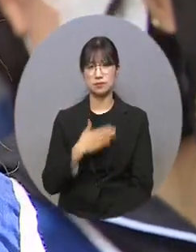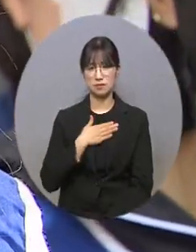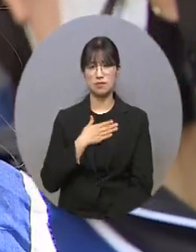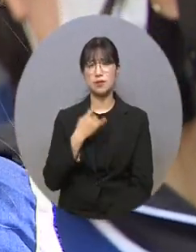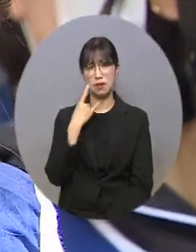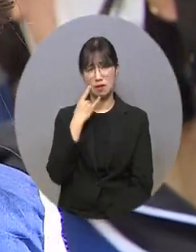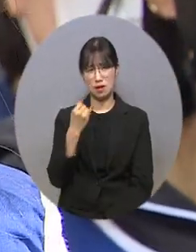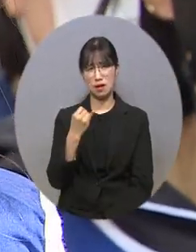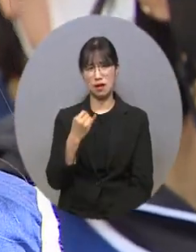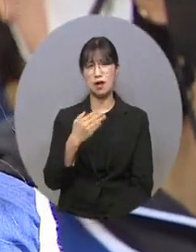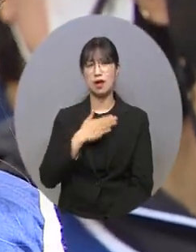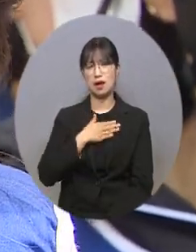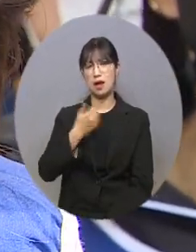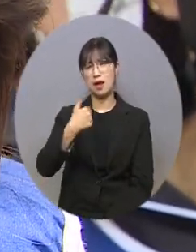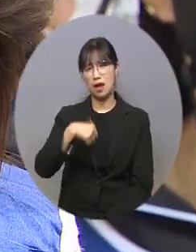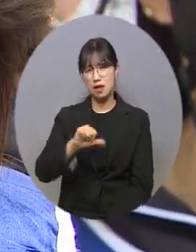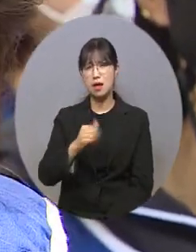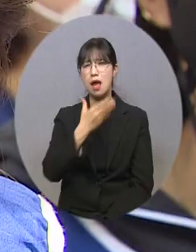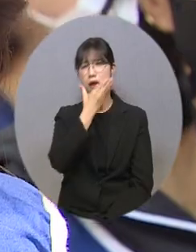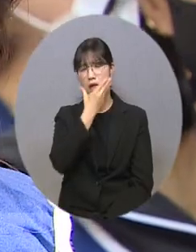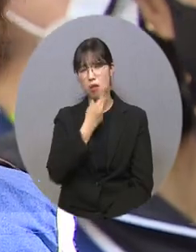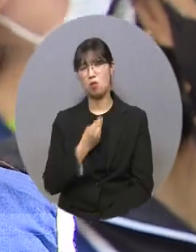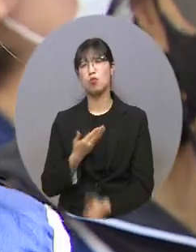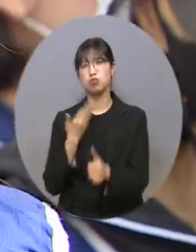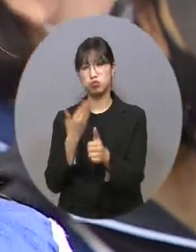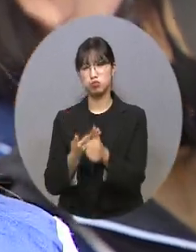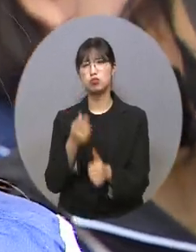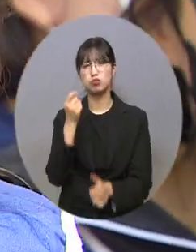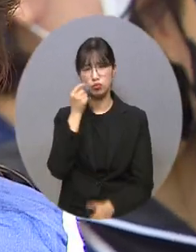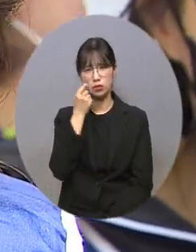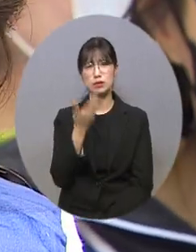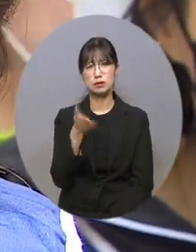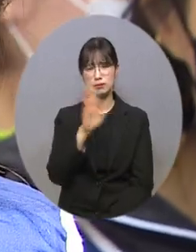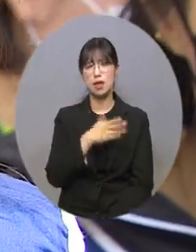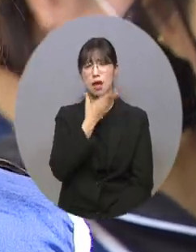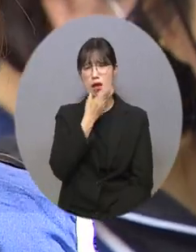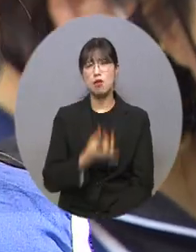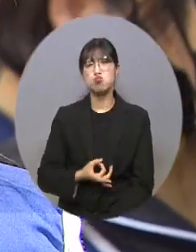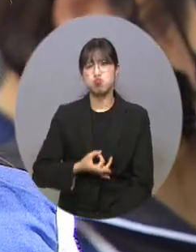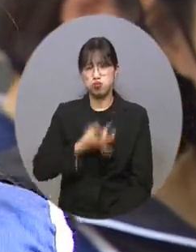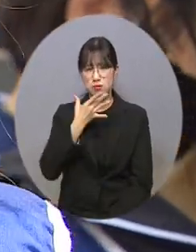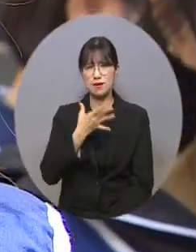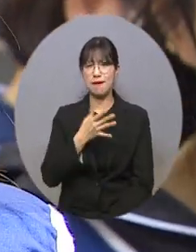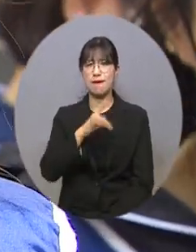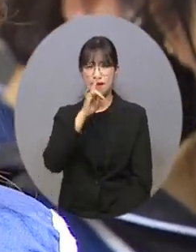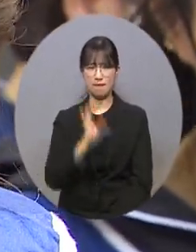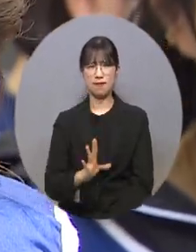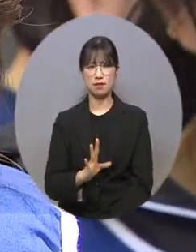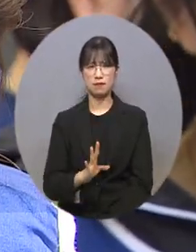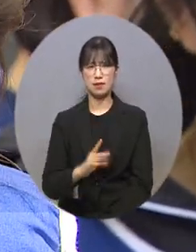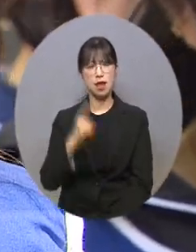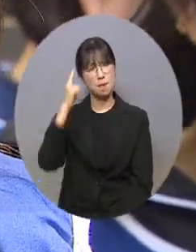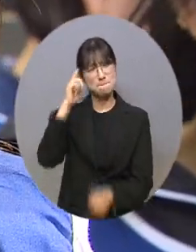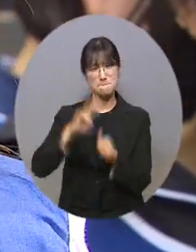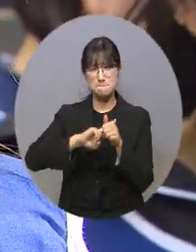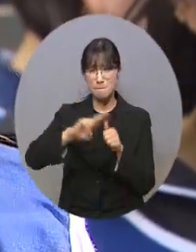엄마가 우리 아들 행복하지는 않더라도 불행하지 않도록 삭발이 아니라